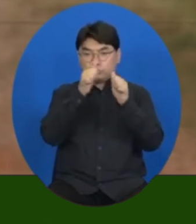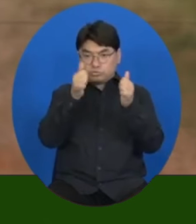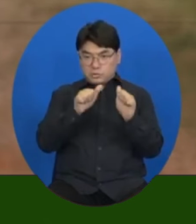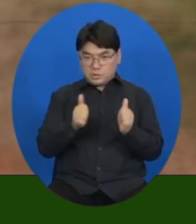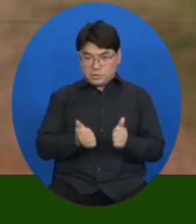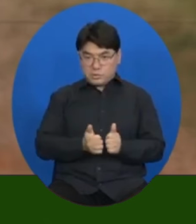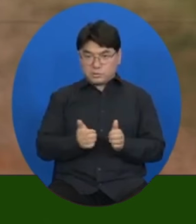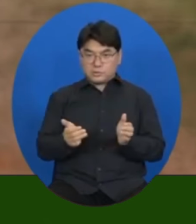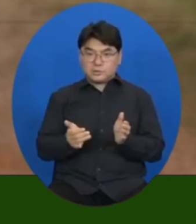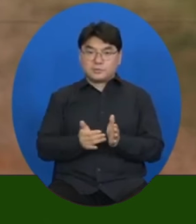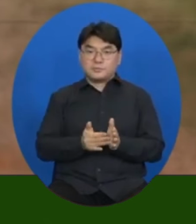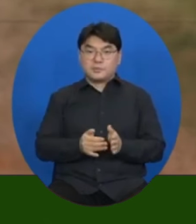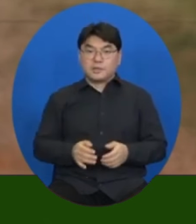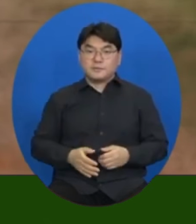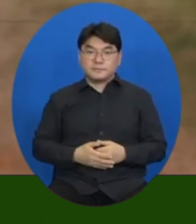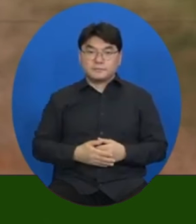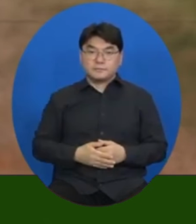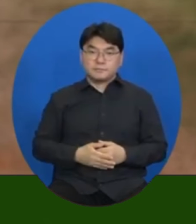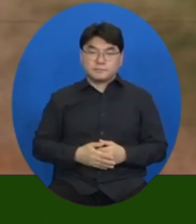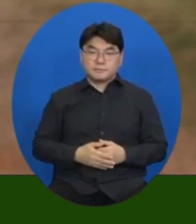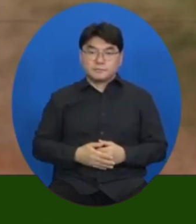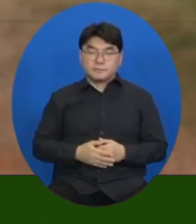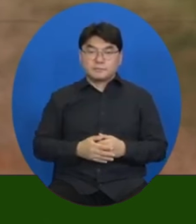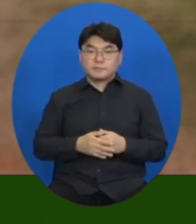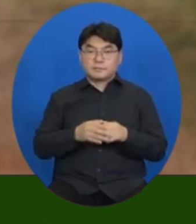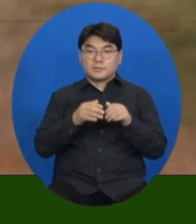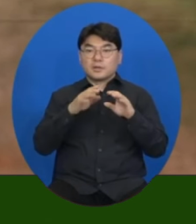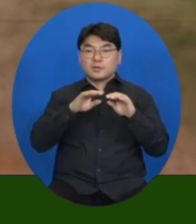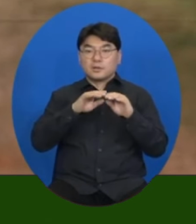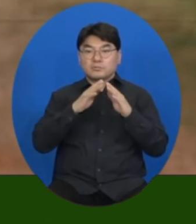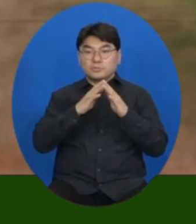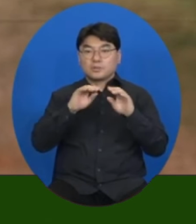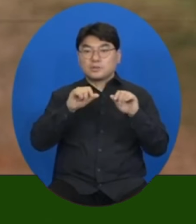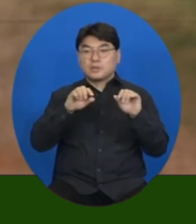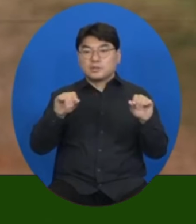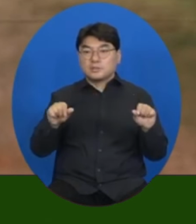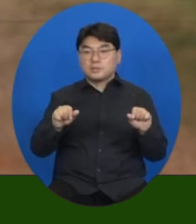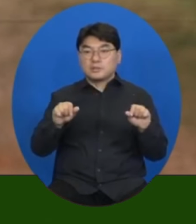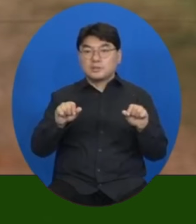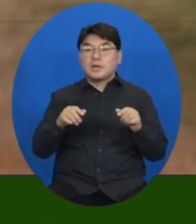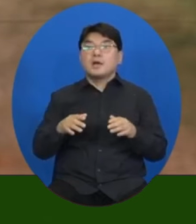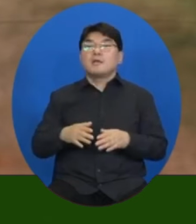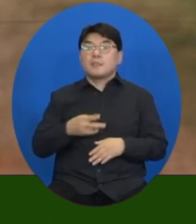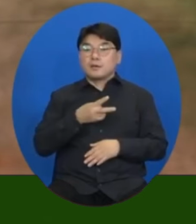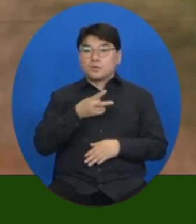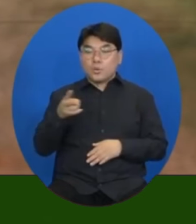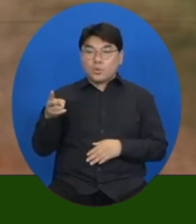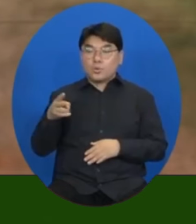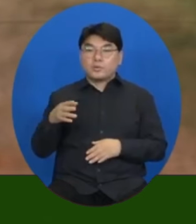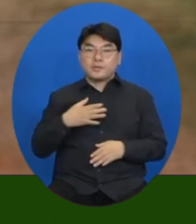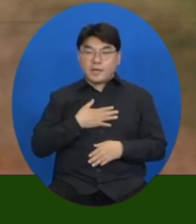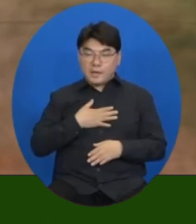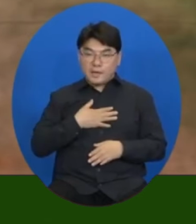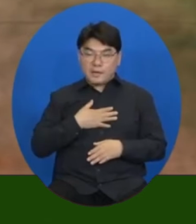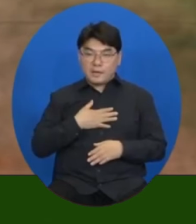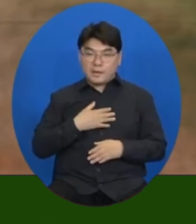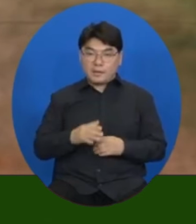부동산을 내 삶에 가장 안정감으로 삼았다는 거예요 감사하게도